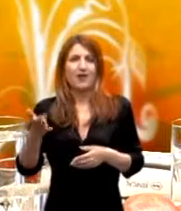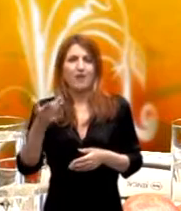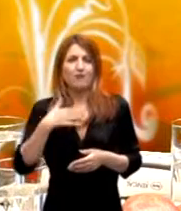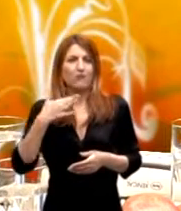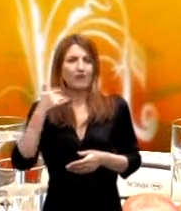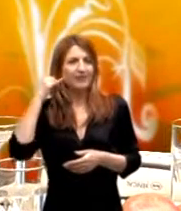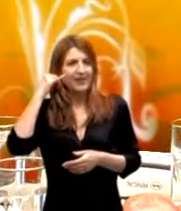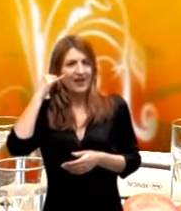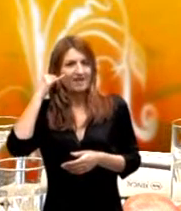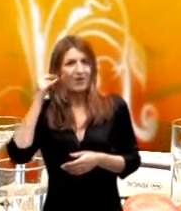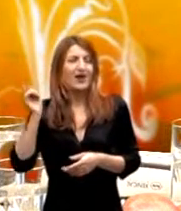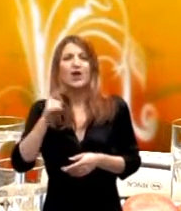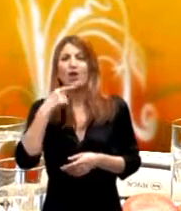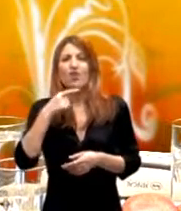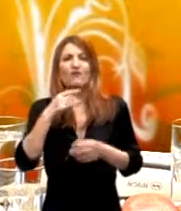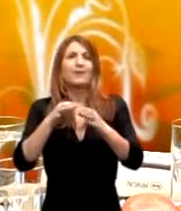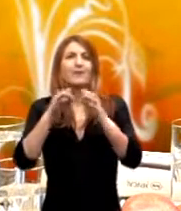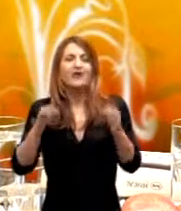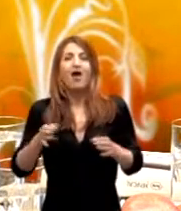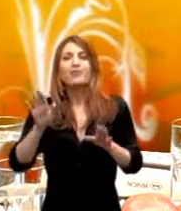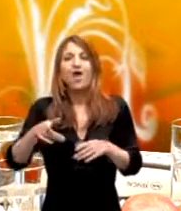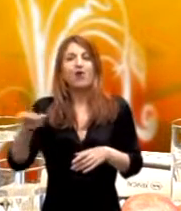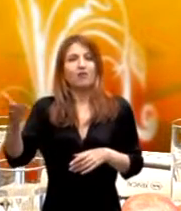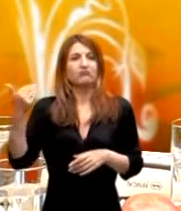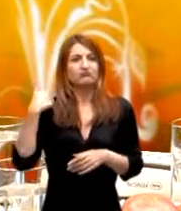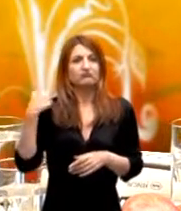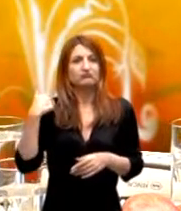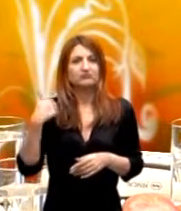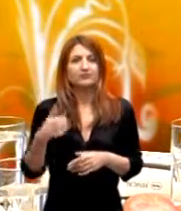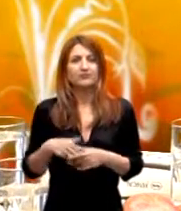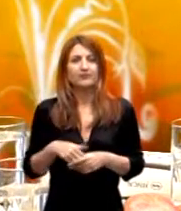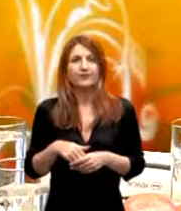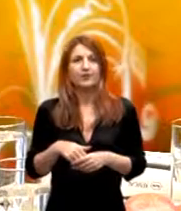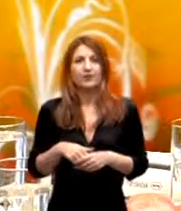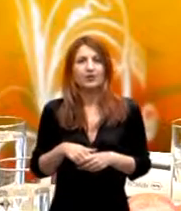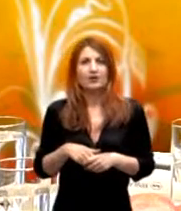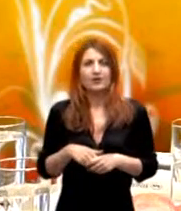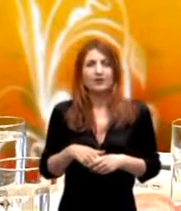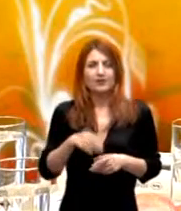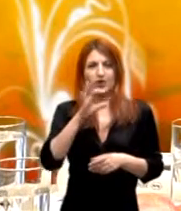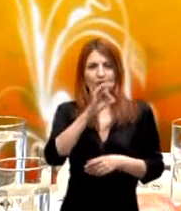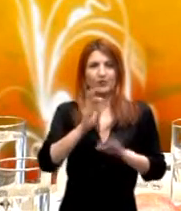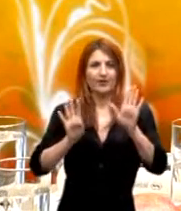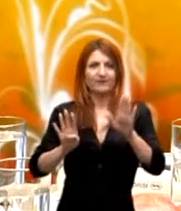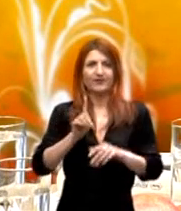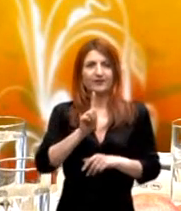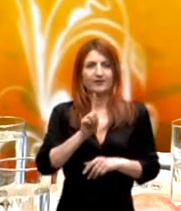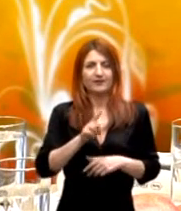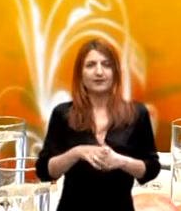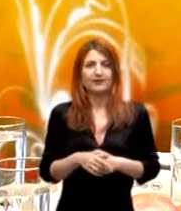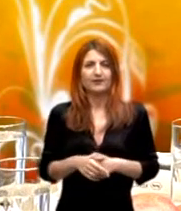broj telefona, da to ne govorimo glasno, da rađe se orijentiramo na debljinu, jel da? Evo, 091